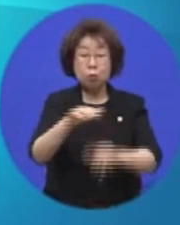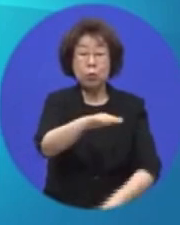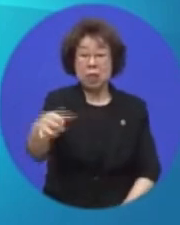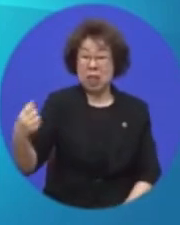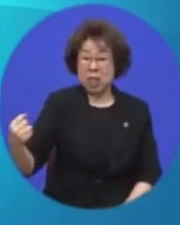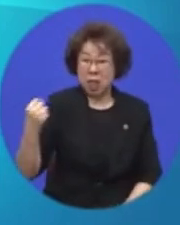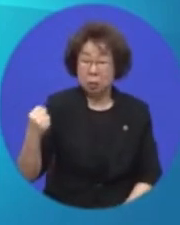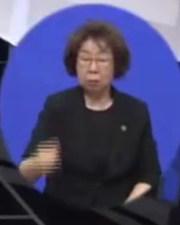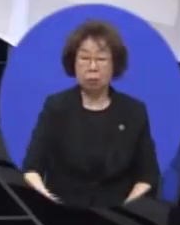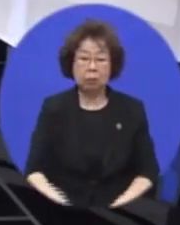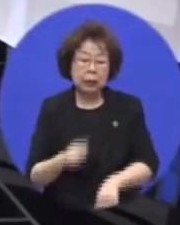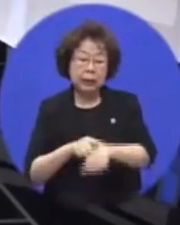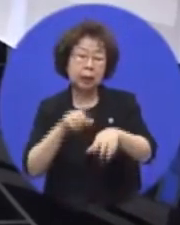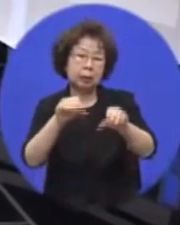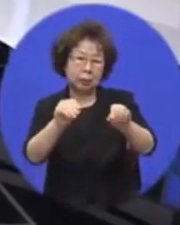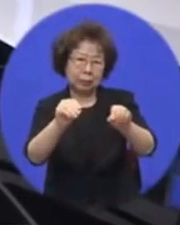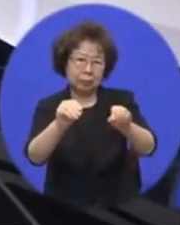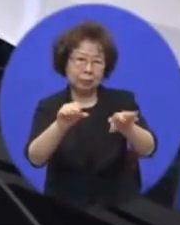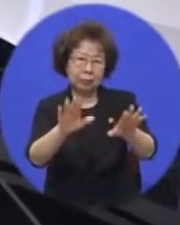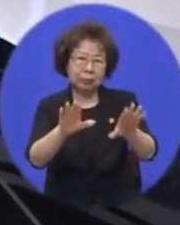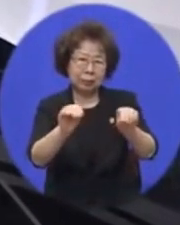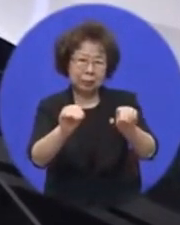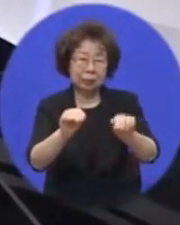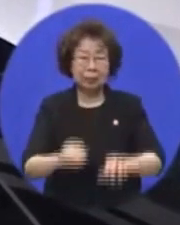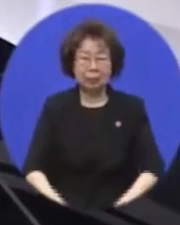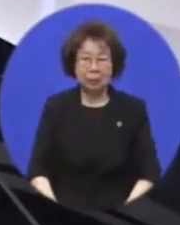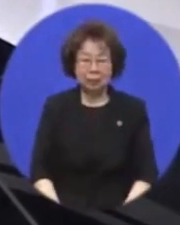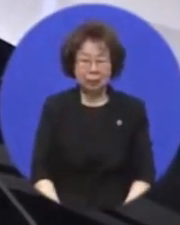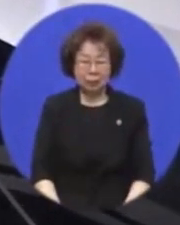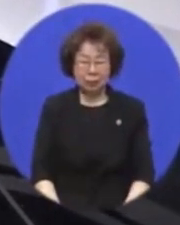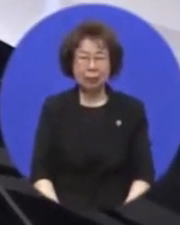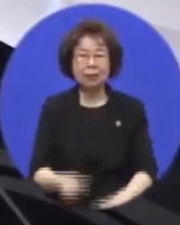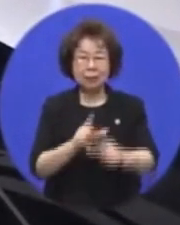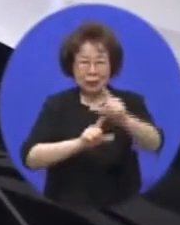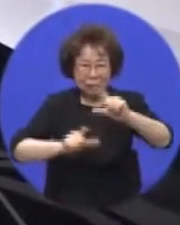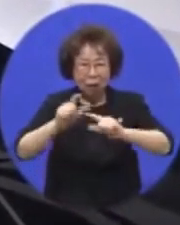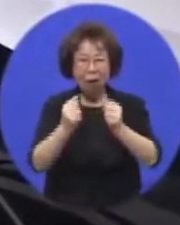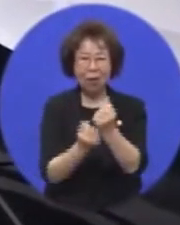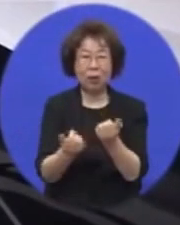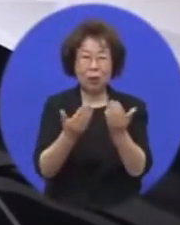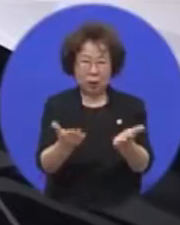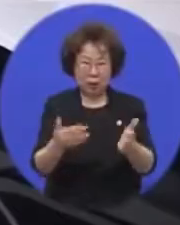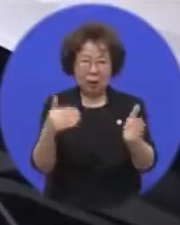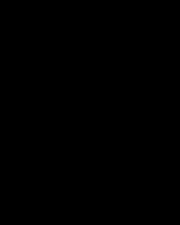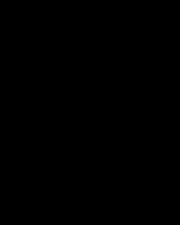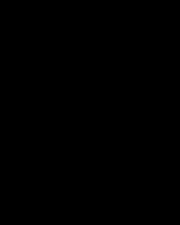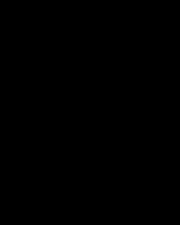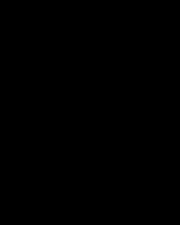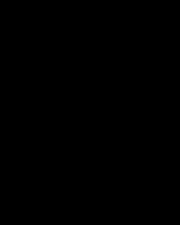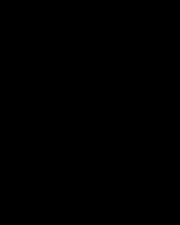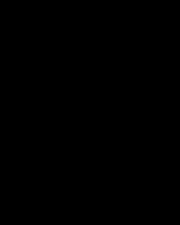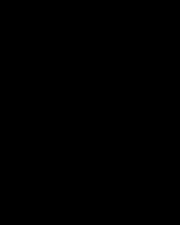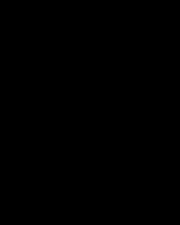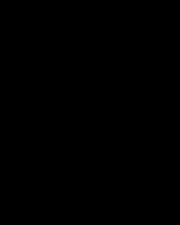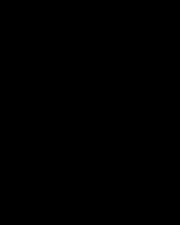힘이라는 근데 자 이렇게 해서 후보자 보충 질문 어 첫번째 순서 바쳤습니다